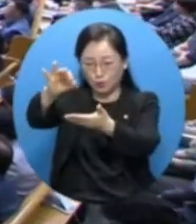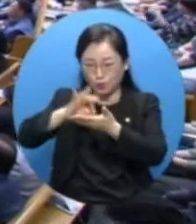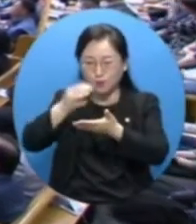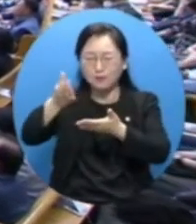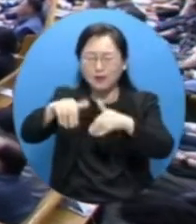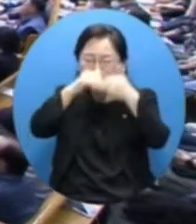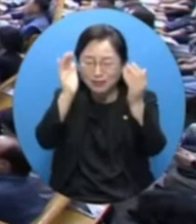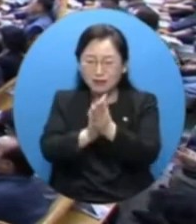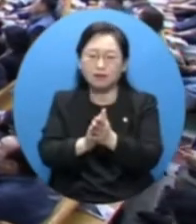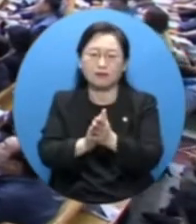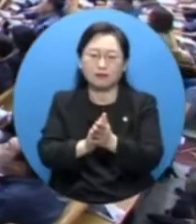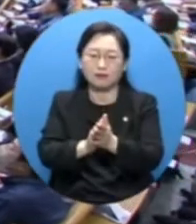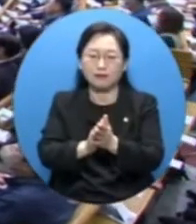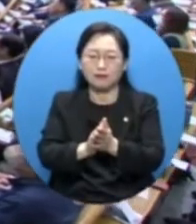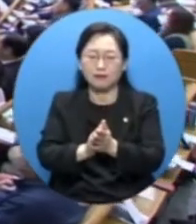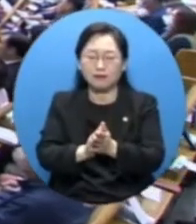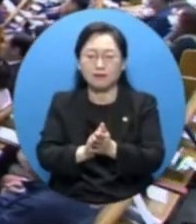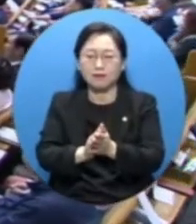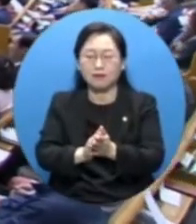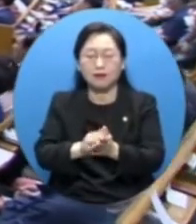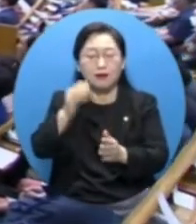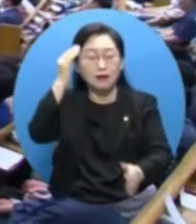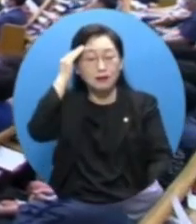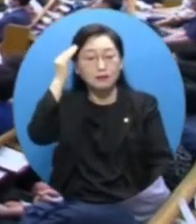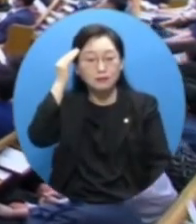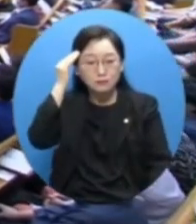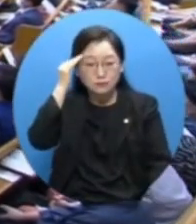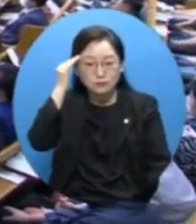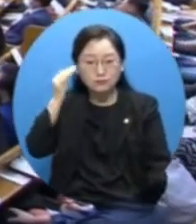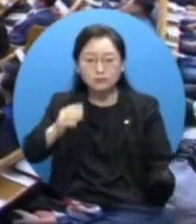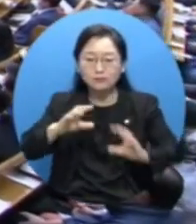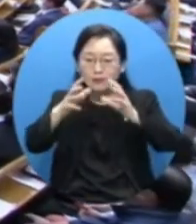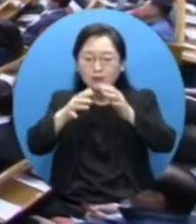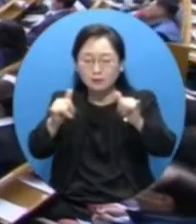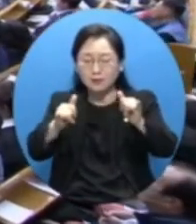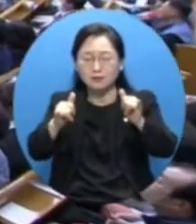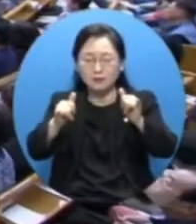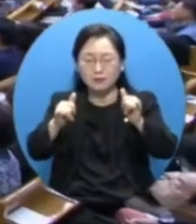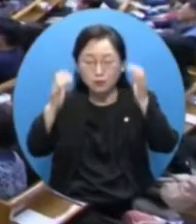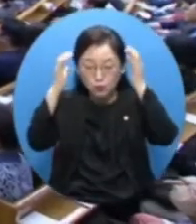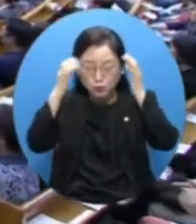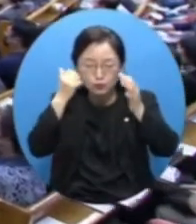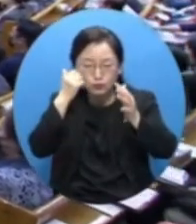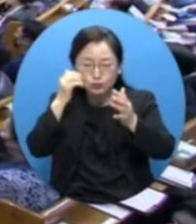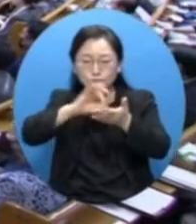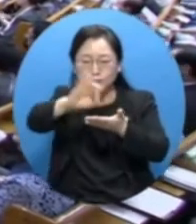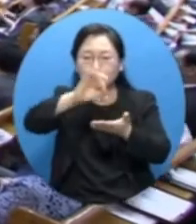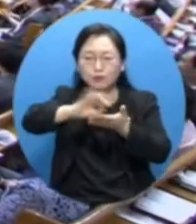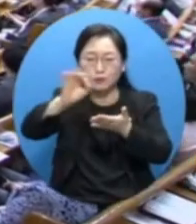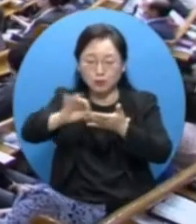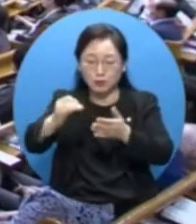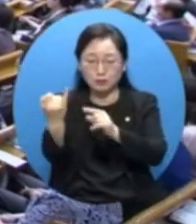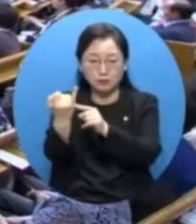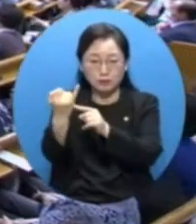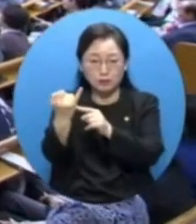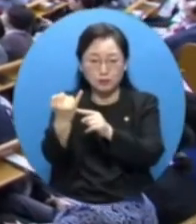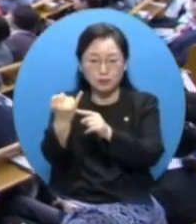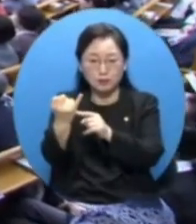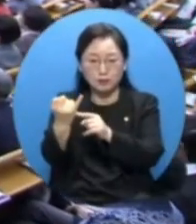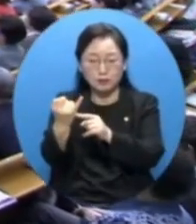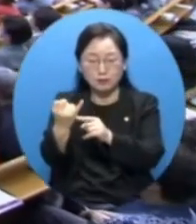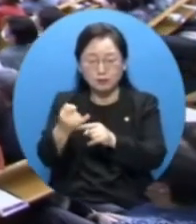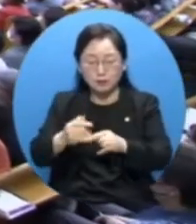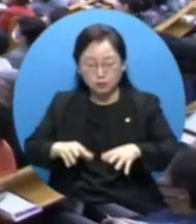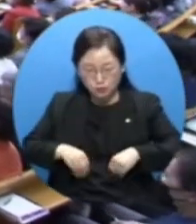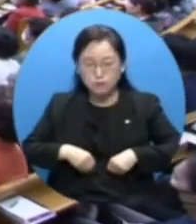모든 비용을 다 우리 한국에 고통당하는 사람을 위해서 다 쓰고 본인 정작 늘